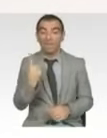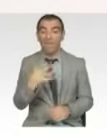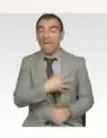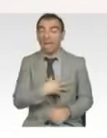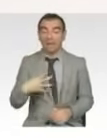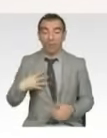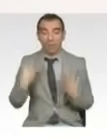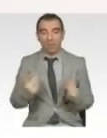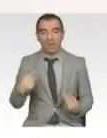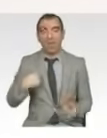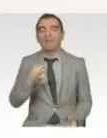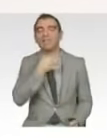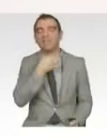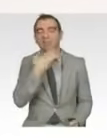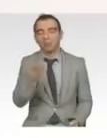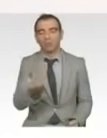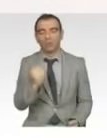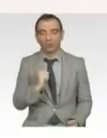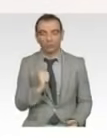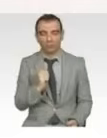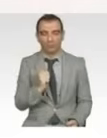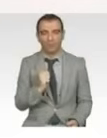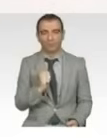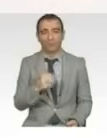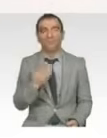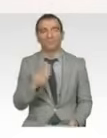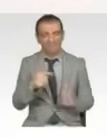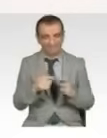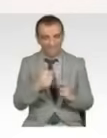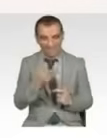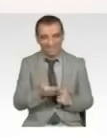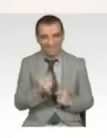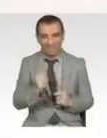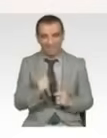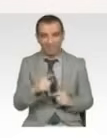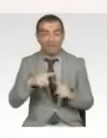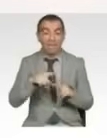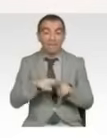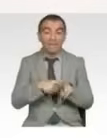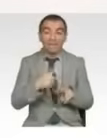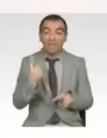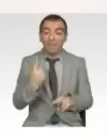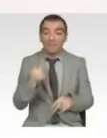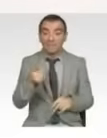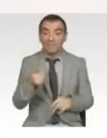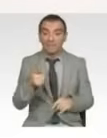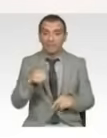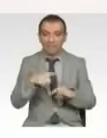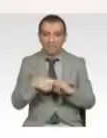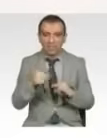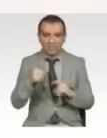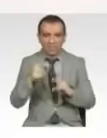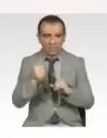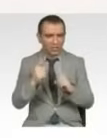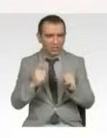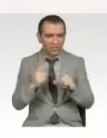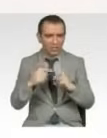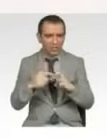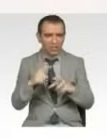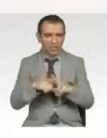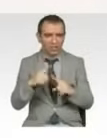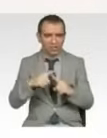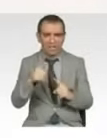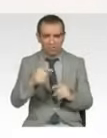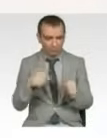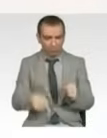olarak öncelikle teşekkür etmek istiyorum. Ben çok teşekkür ederim. Rica ederim. Çok sağ olun. Tay 1'de hicret anlatılmıştı galiba, değil mi? Tay 1'de evet,